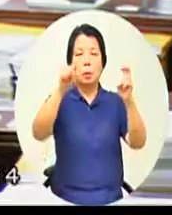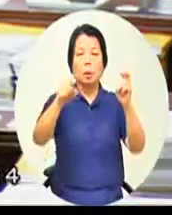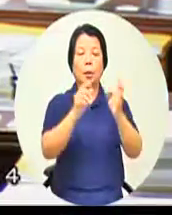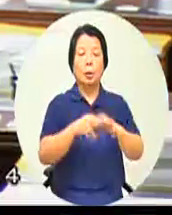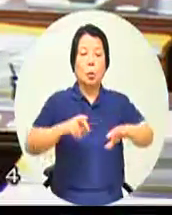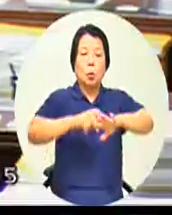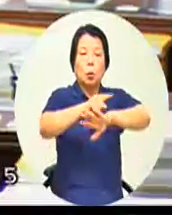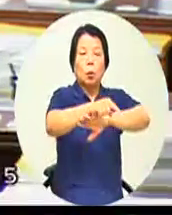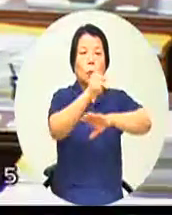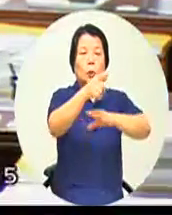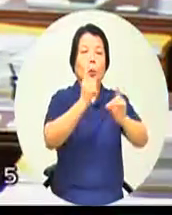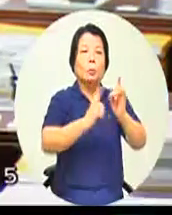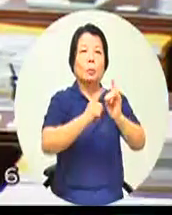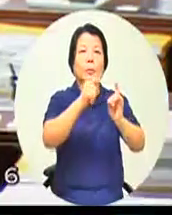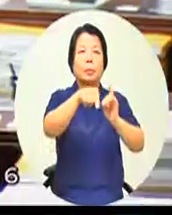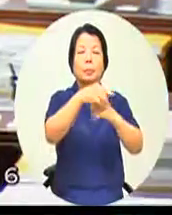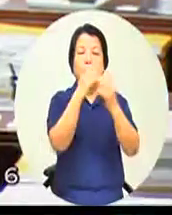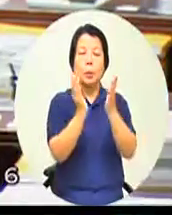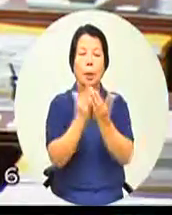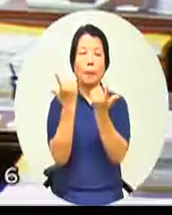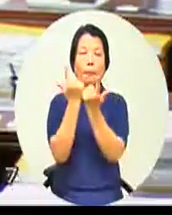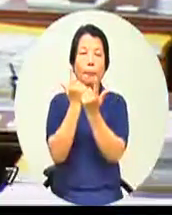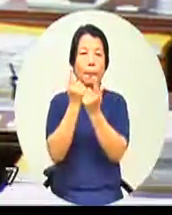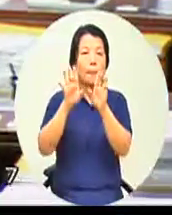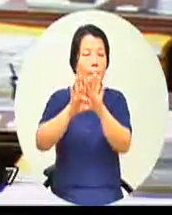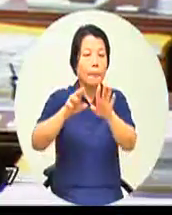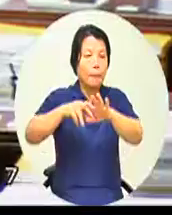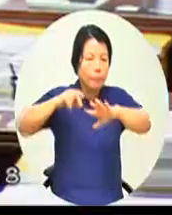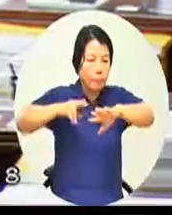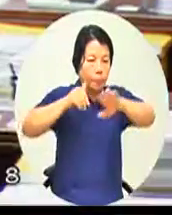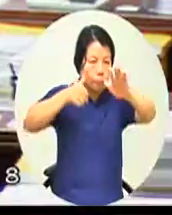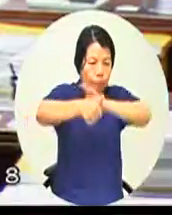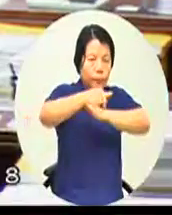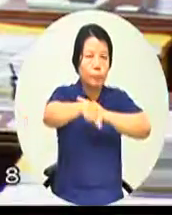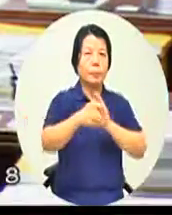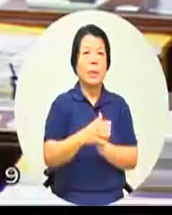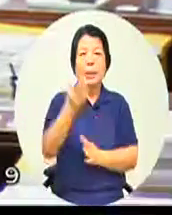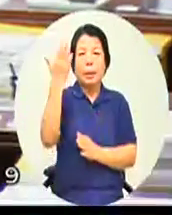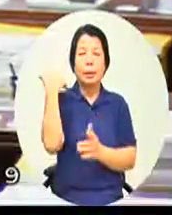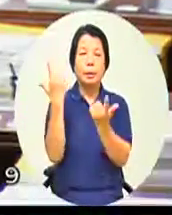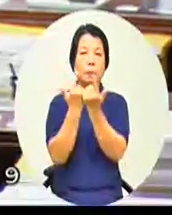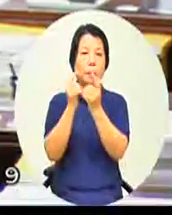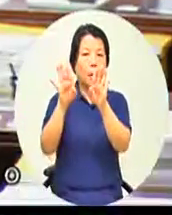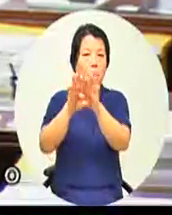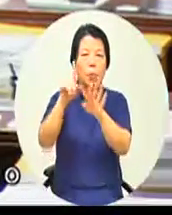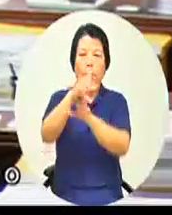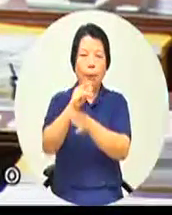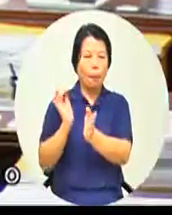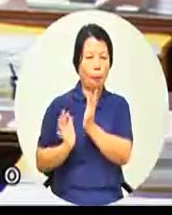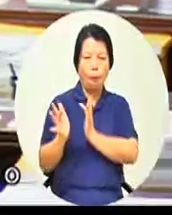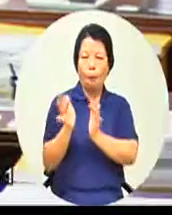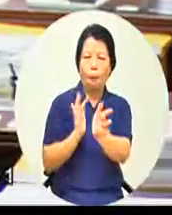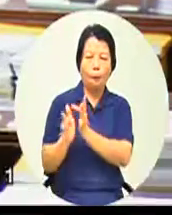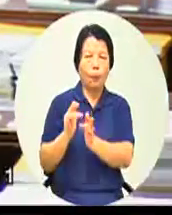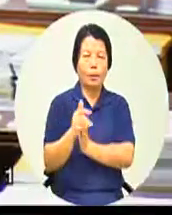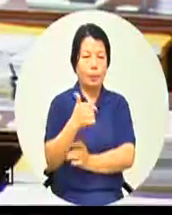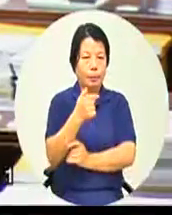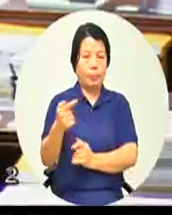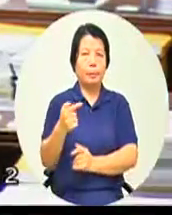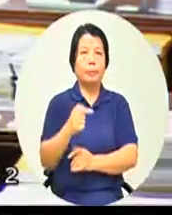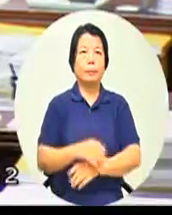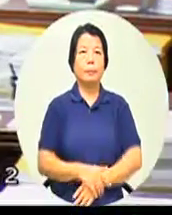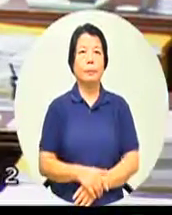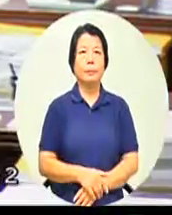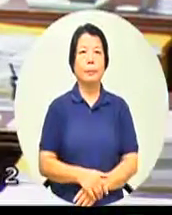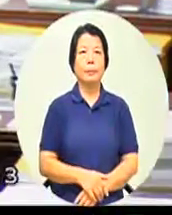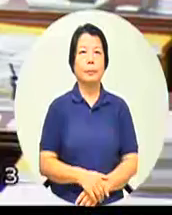哈，其实从北门那边进去，其实以前在北门那边其实非常非常的热闹的，那个热闹的地方哈，那